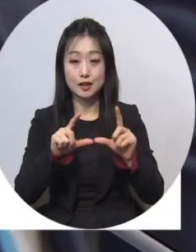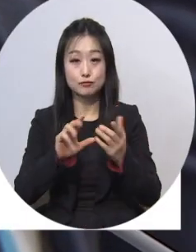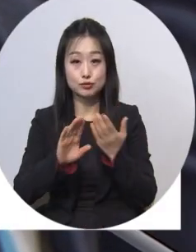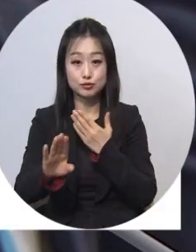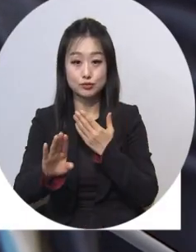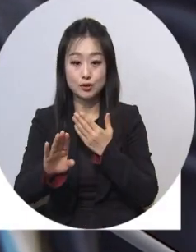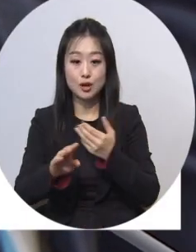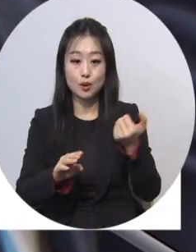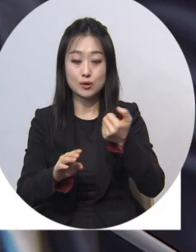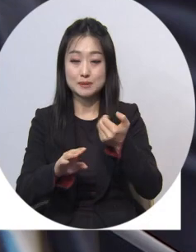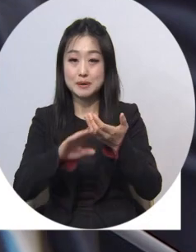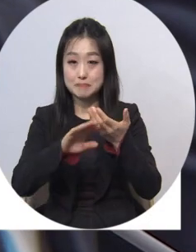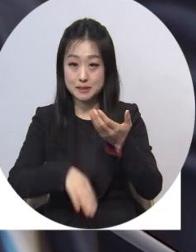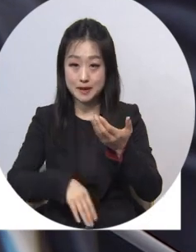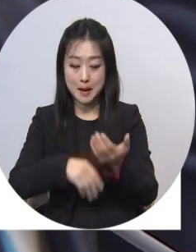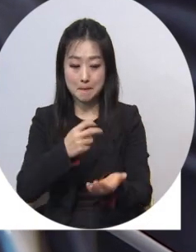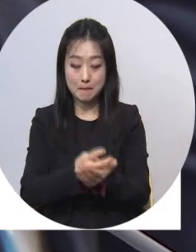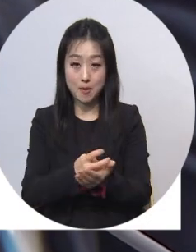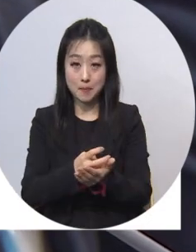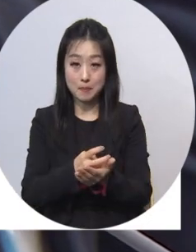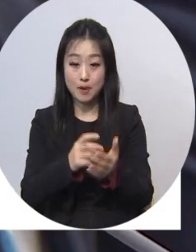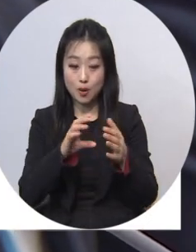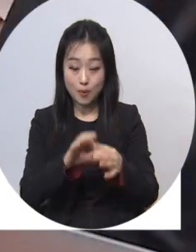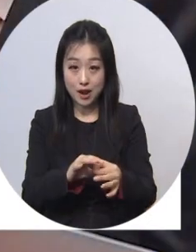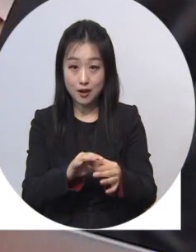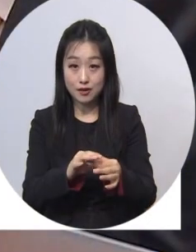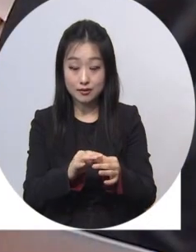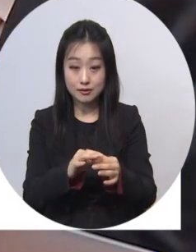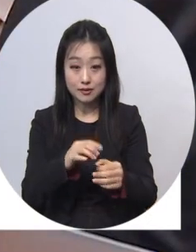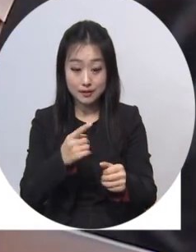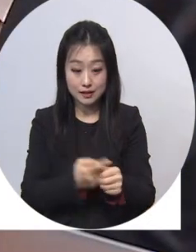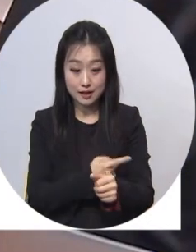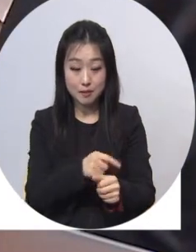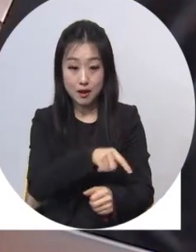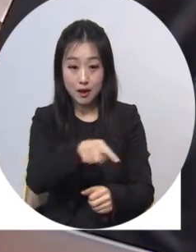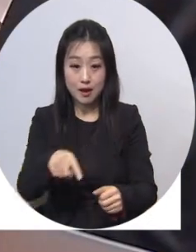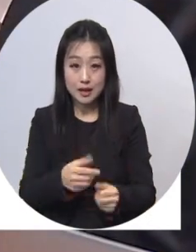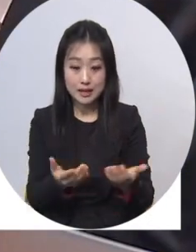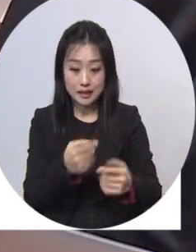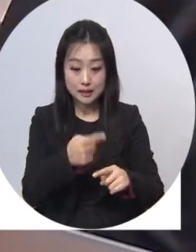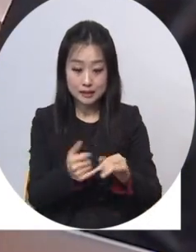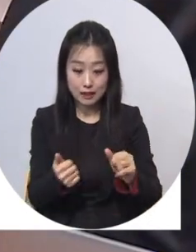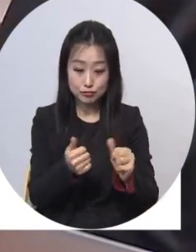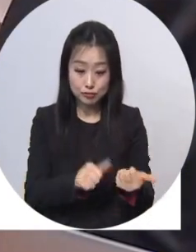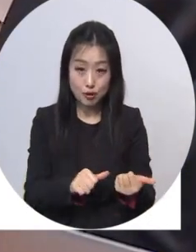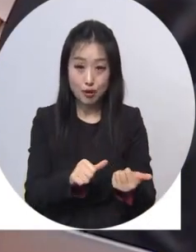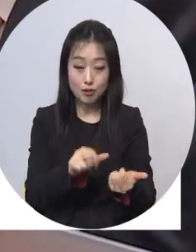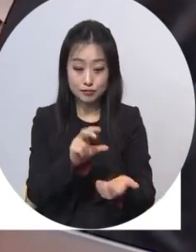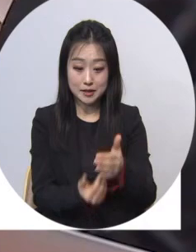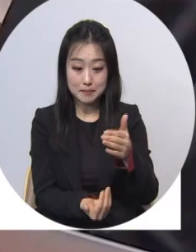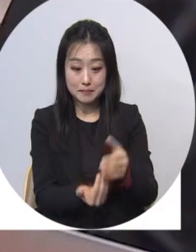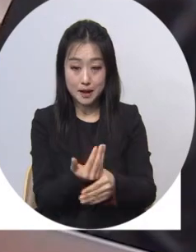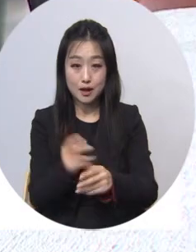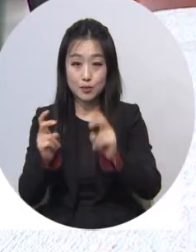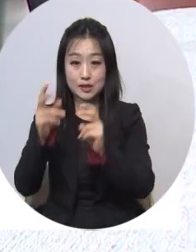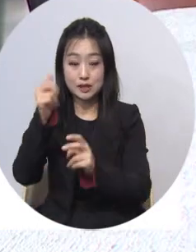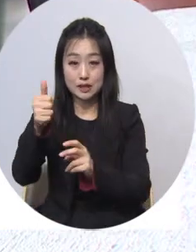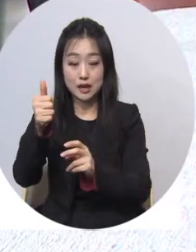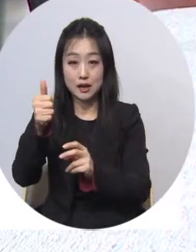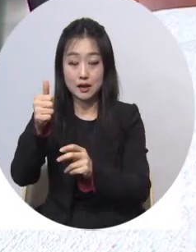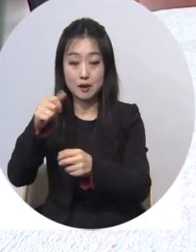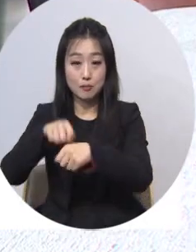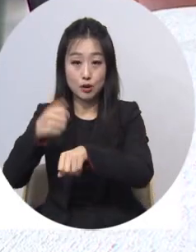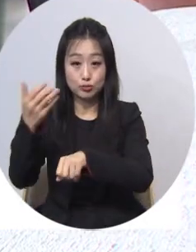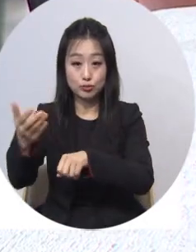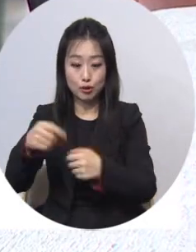미만 사업장까지 확대되면 현장의 영세 기업들은 살얼음판 위로 떠밀려 올라가는 심정이라고 전했습니다. 정부가 취약